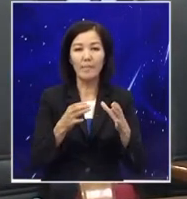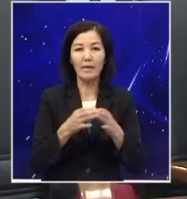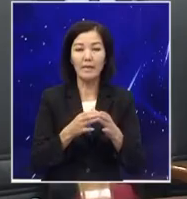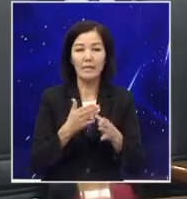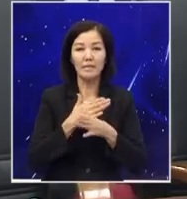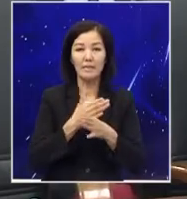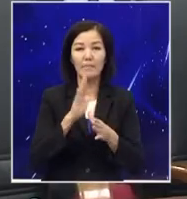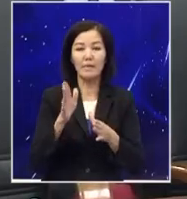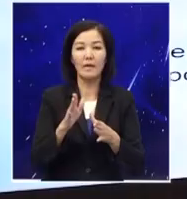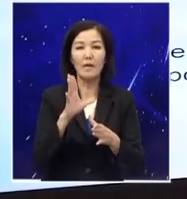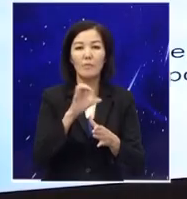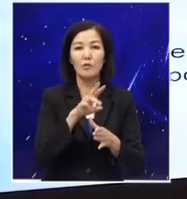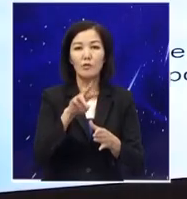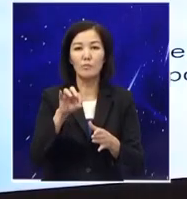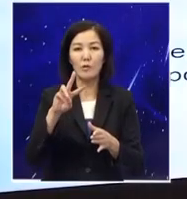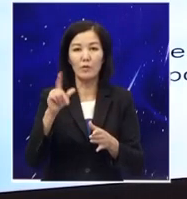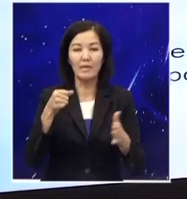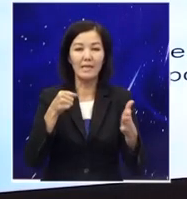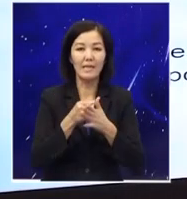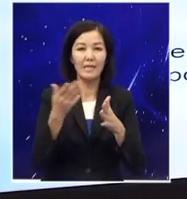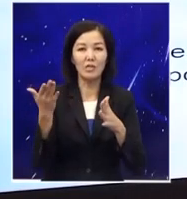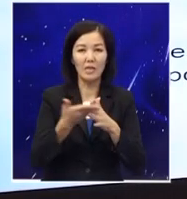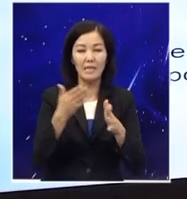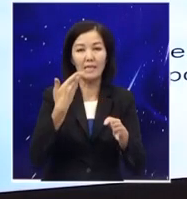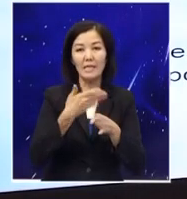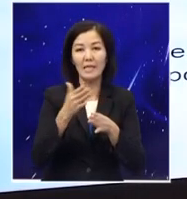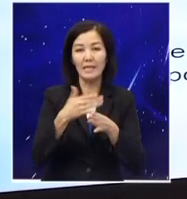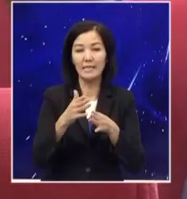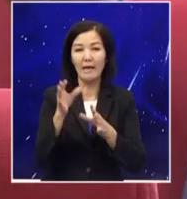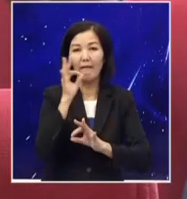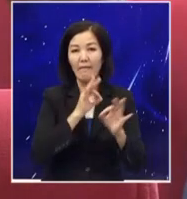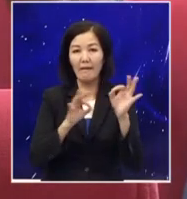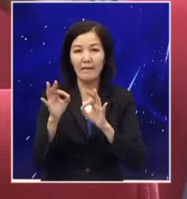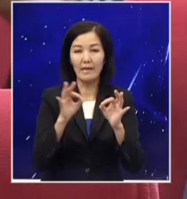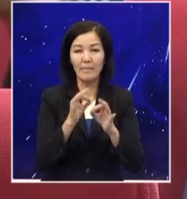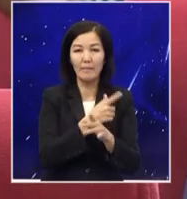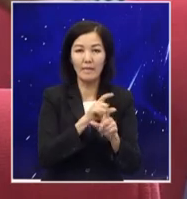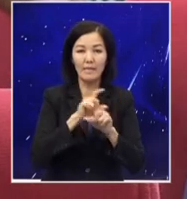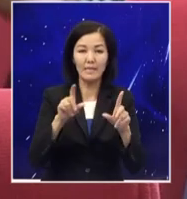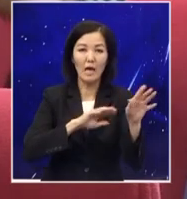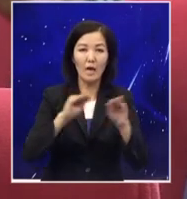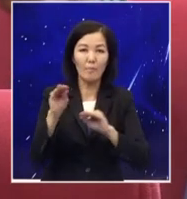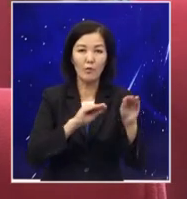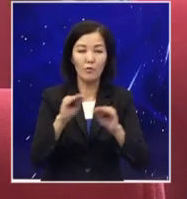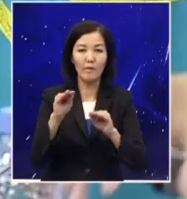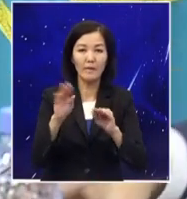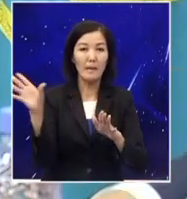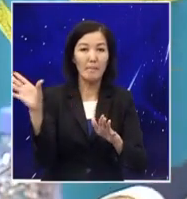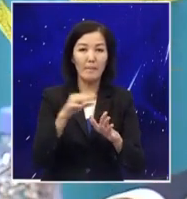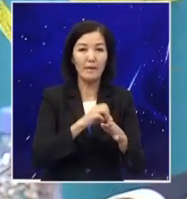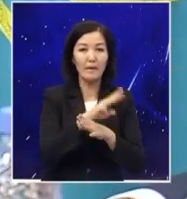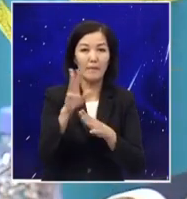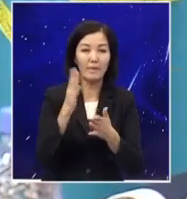сеп болады. 500 миллион теңгеге дейін жеңілдетілген несиелендіру дәрі-дәрмек пен медициналық керек-жарақ тапшылығын жояды.